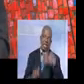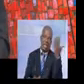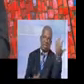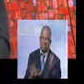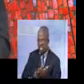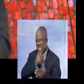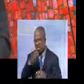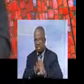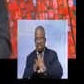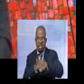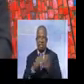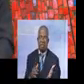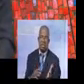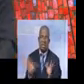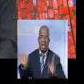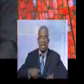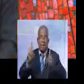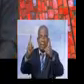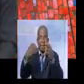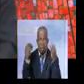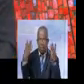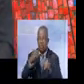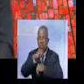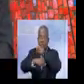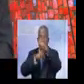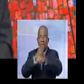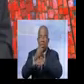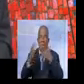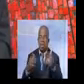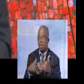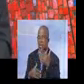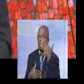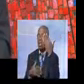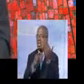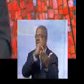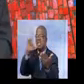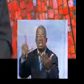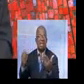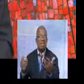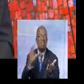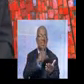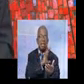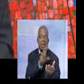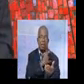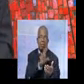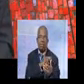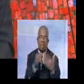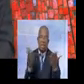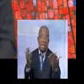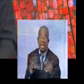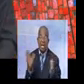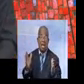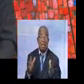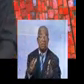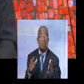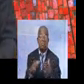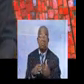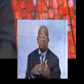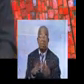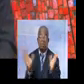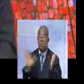loyers pendant plusieurs années n'ont pas connu un paiement régulier. Et